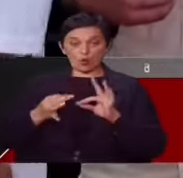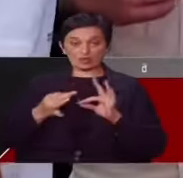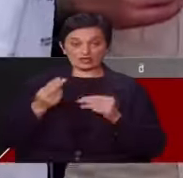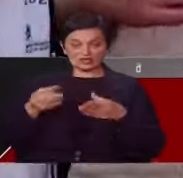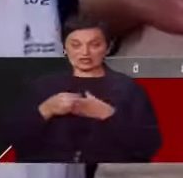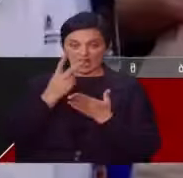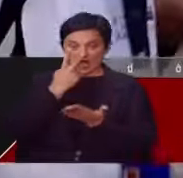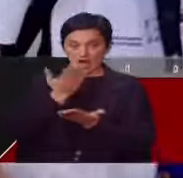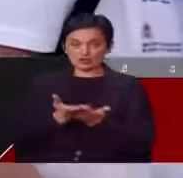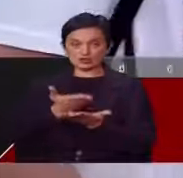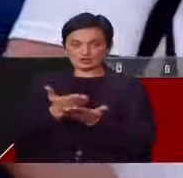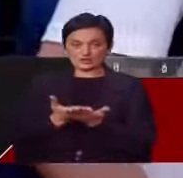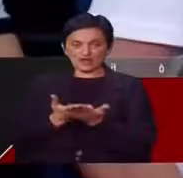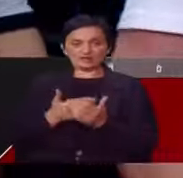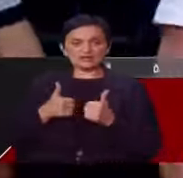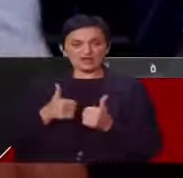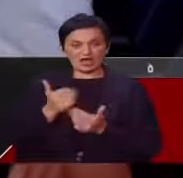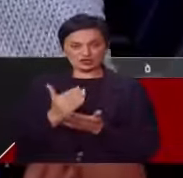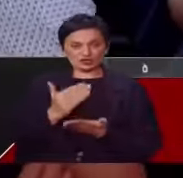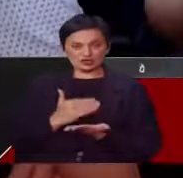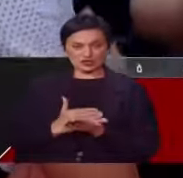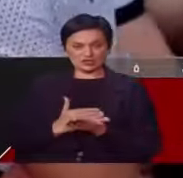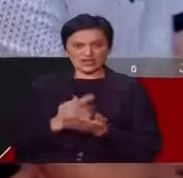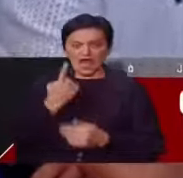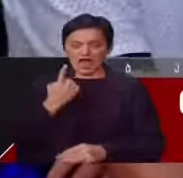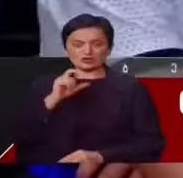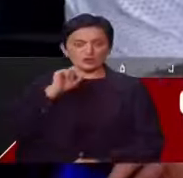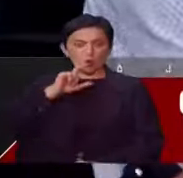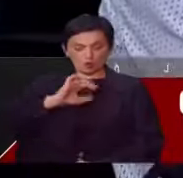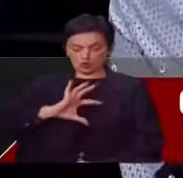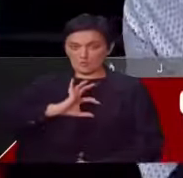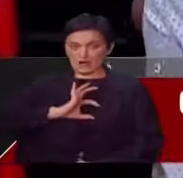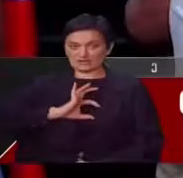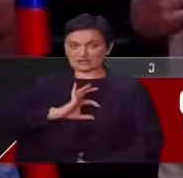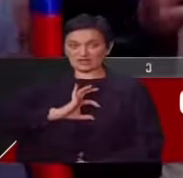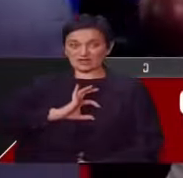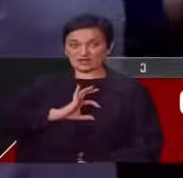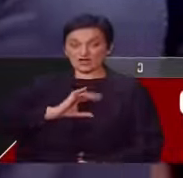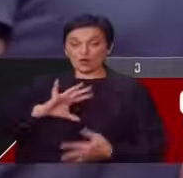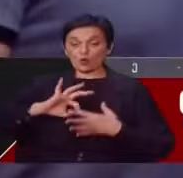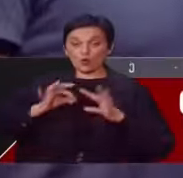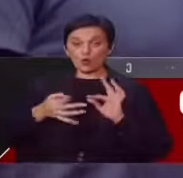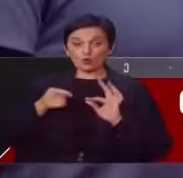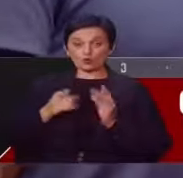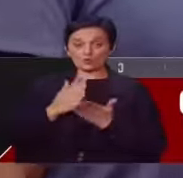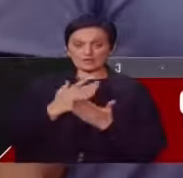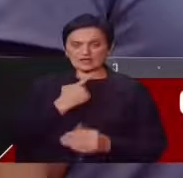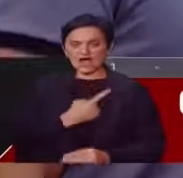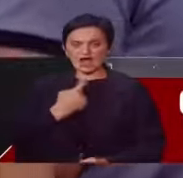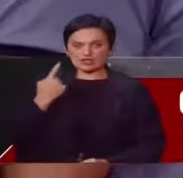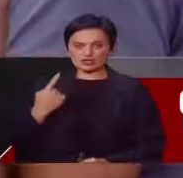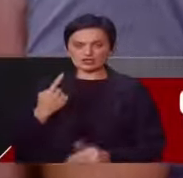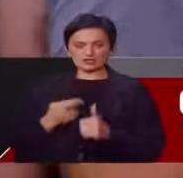ნაკრებმა აჩვენა ძალიან კარგი შედეგები და ერთი ოქროს მედალიც. აღნიშნული ოლიმპიადა გახლავთ ერთ-ერთი